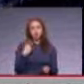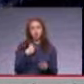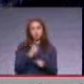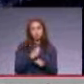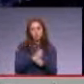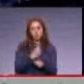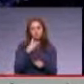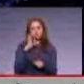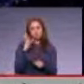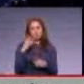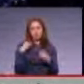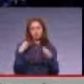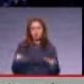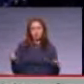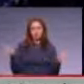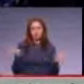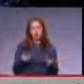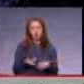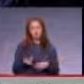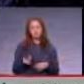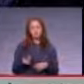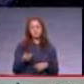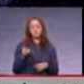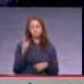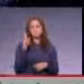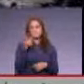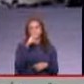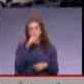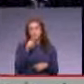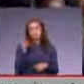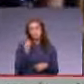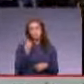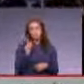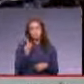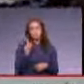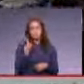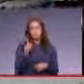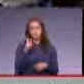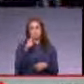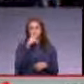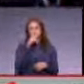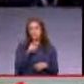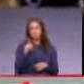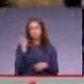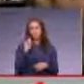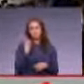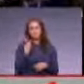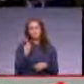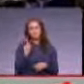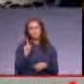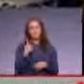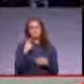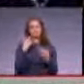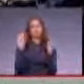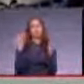يحنن قلوبهم. يا رب يا رب ربنا يحنن قلوبهم. اوكي انا بس عايزاكي